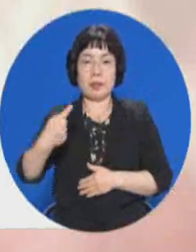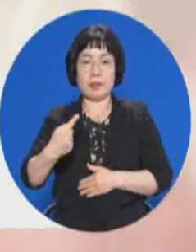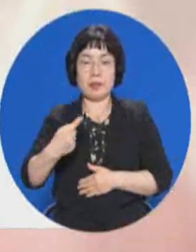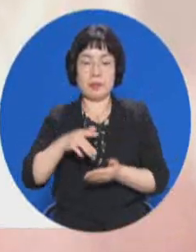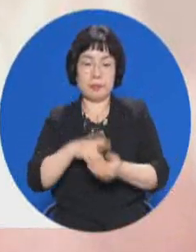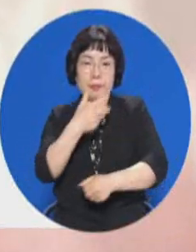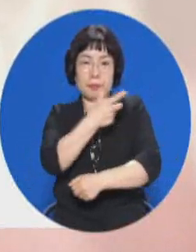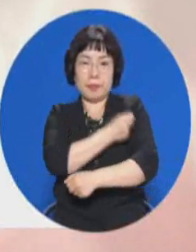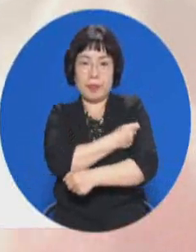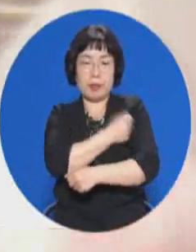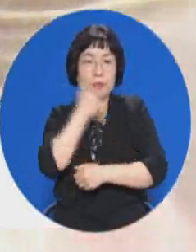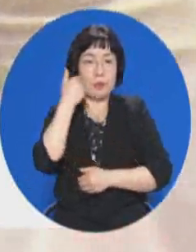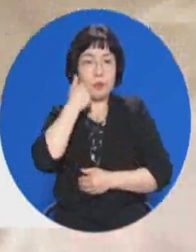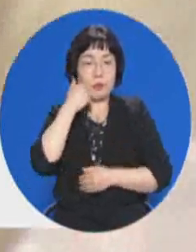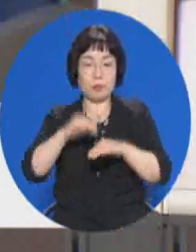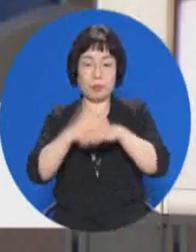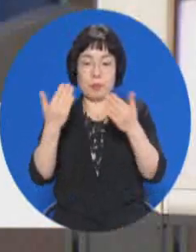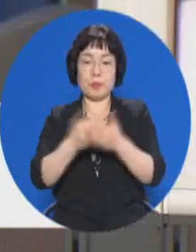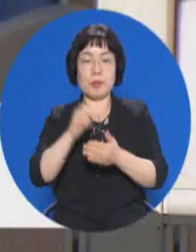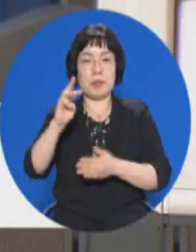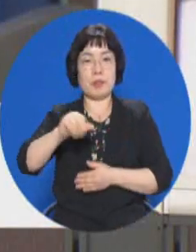백신 접종 대상자는 모두